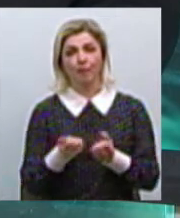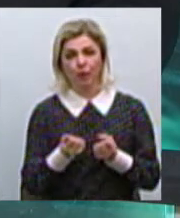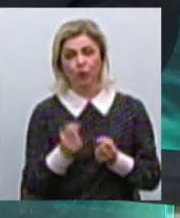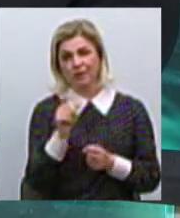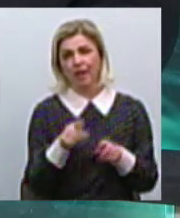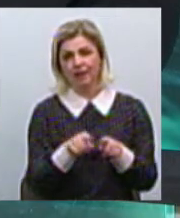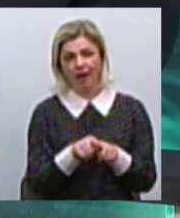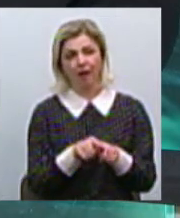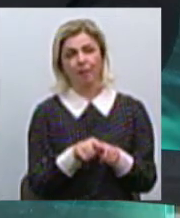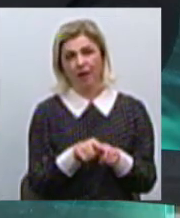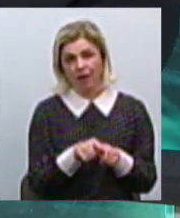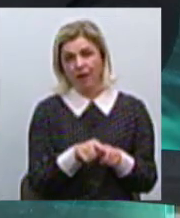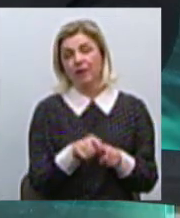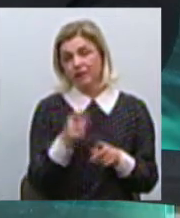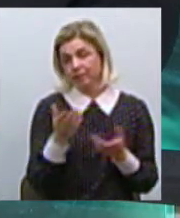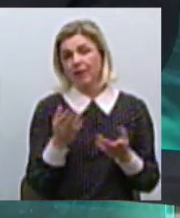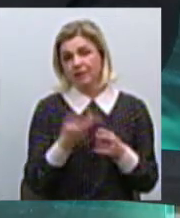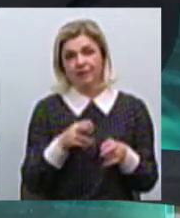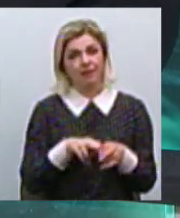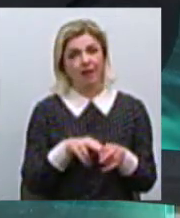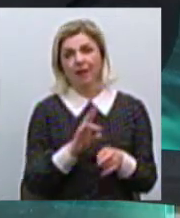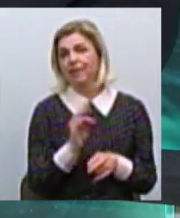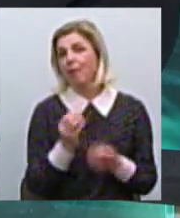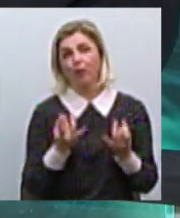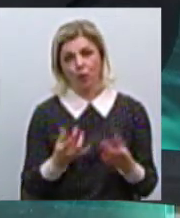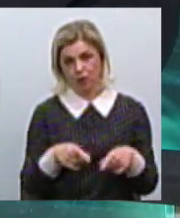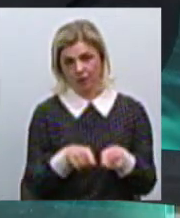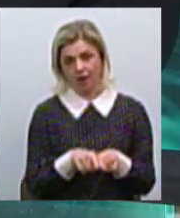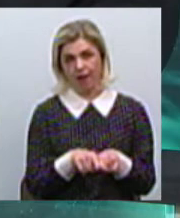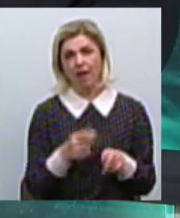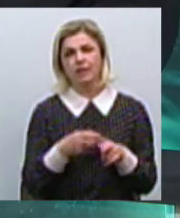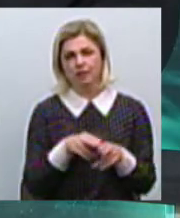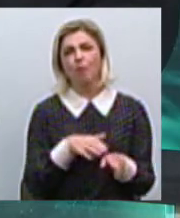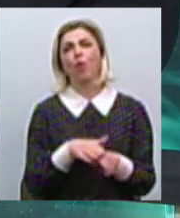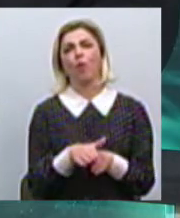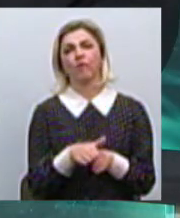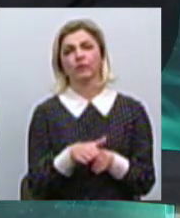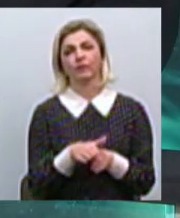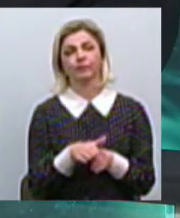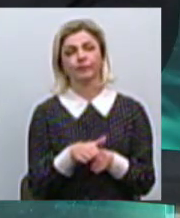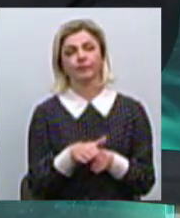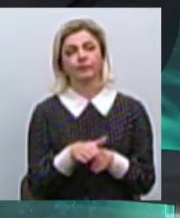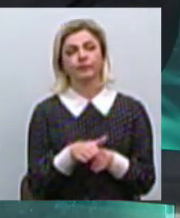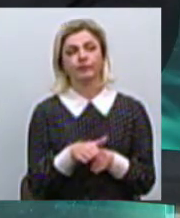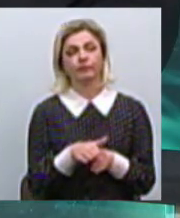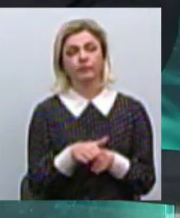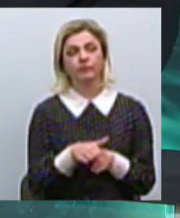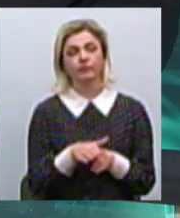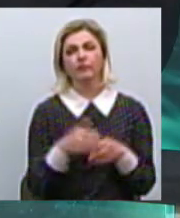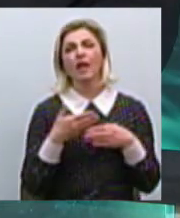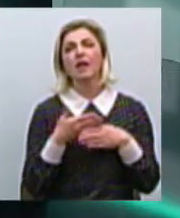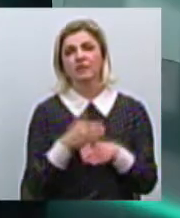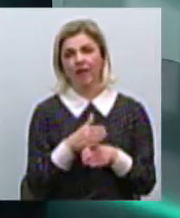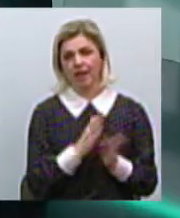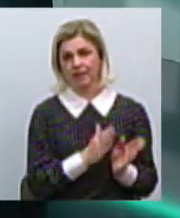там пузами і так далі. Тобто це ж не просто так. Це повне, ну, повністю розвалена Всім система. В нас